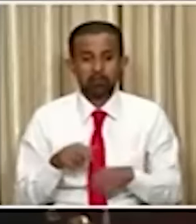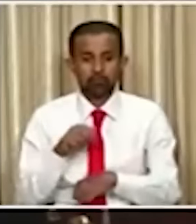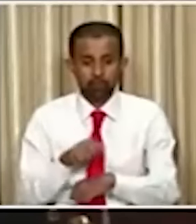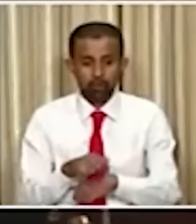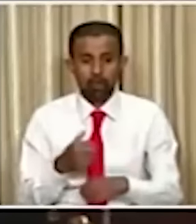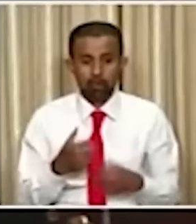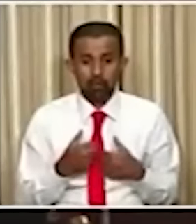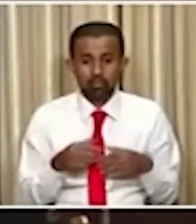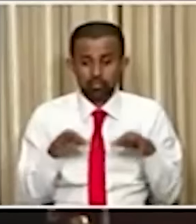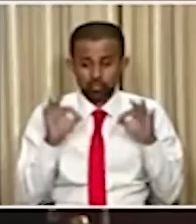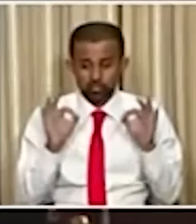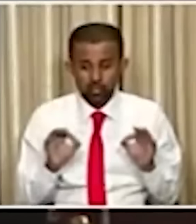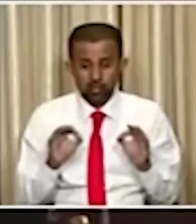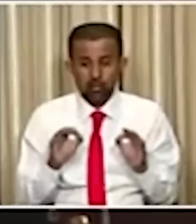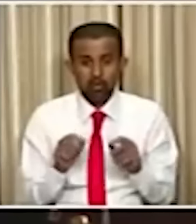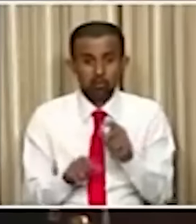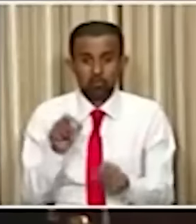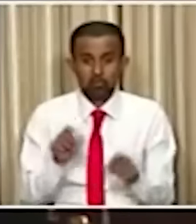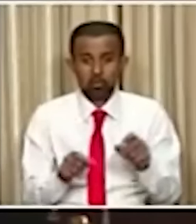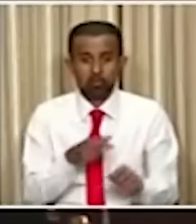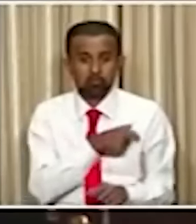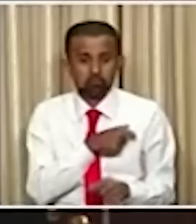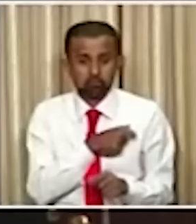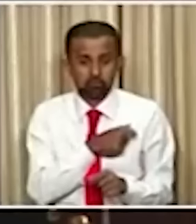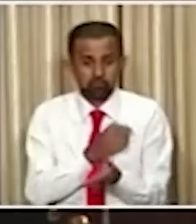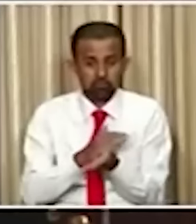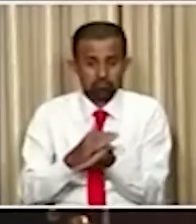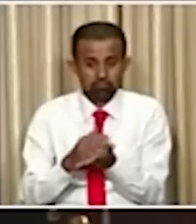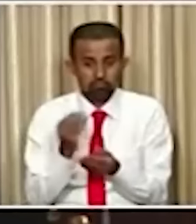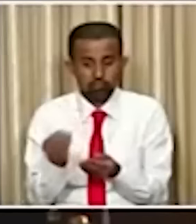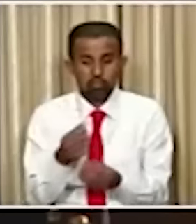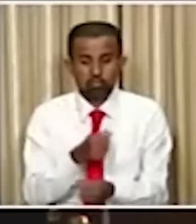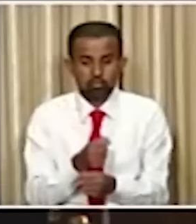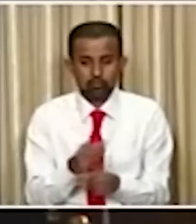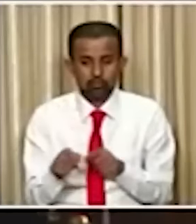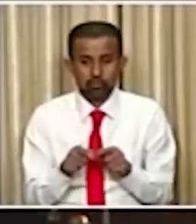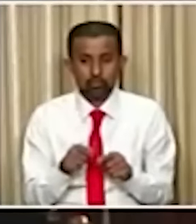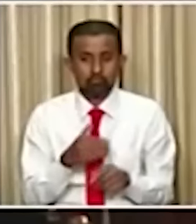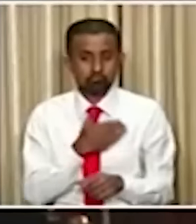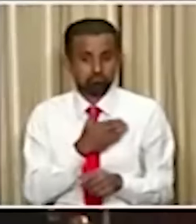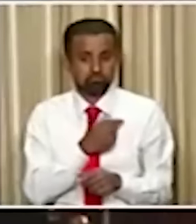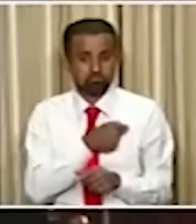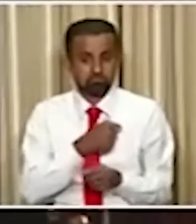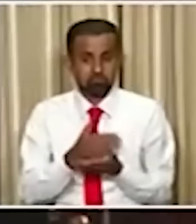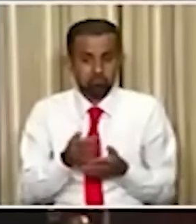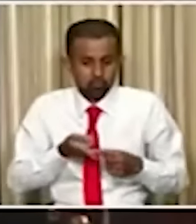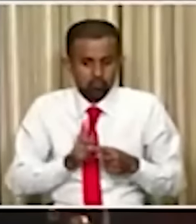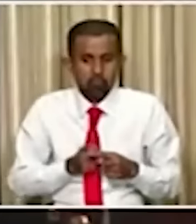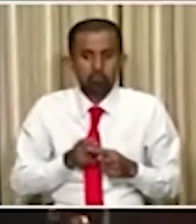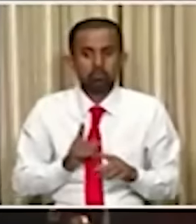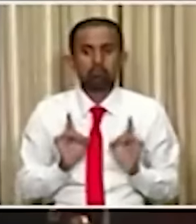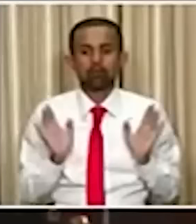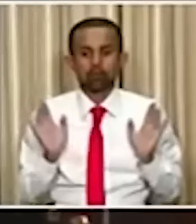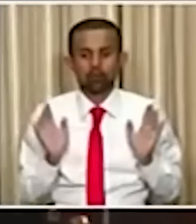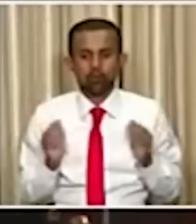api hariyata merata mahajanathawata naayakathwaya deddi rajayak widiyata naayakathwaya denna ona aadarsha sampanna wena widiyata